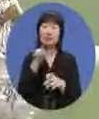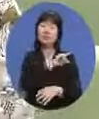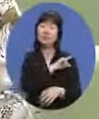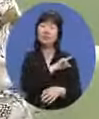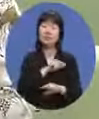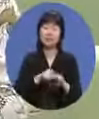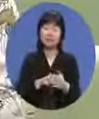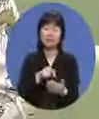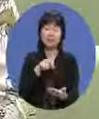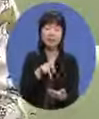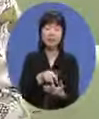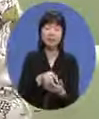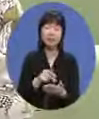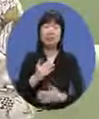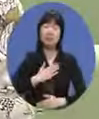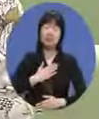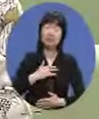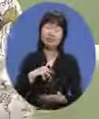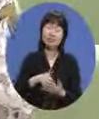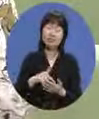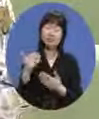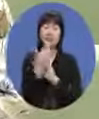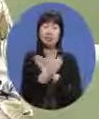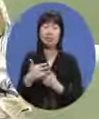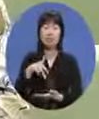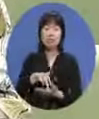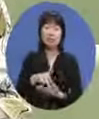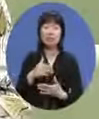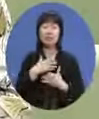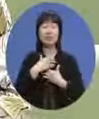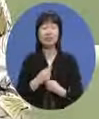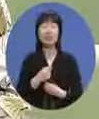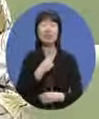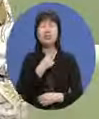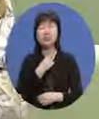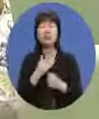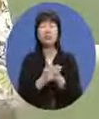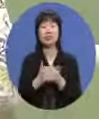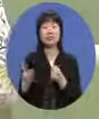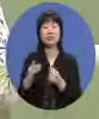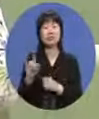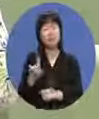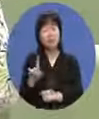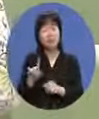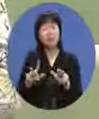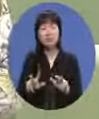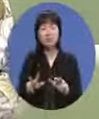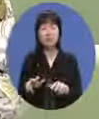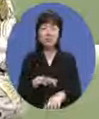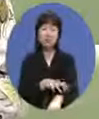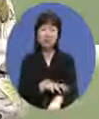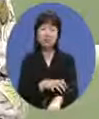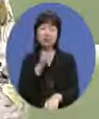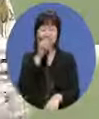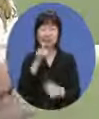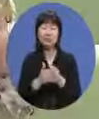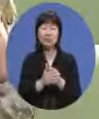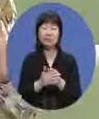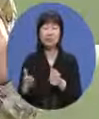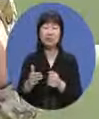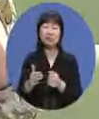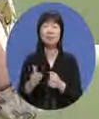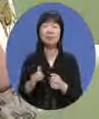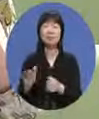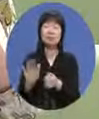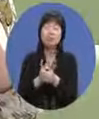가장 심리적으로 정서적으로 신체적으로 안정되길 원하는데 뭔가가 좀 아이가 불편해 그러는 거니까